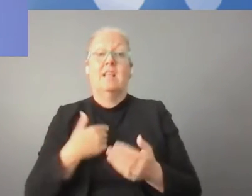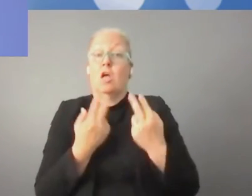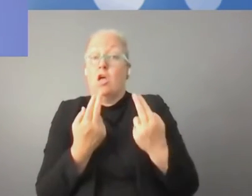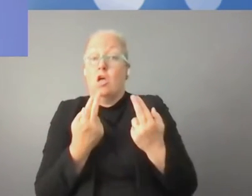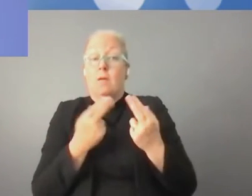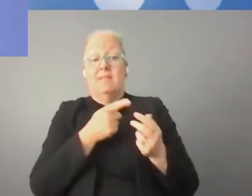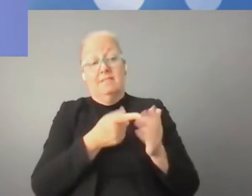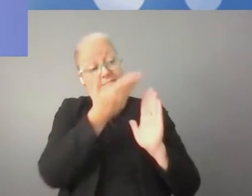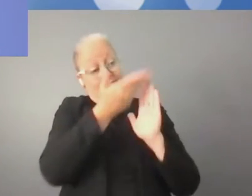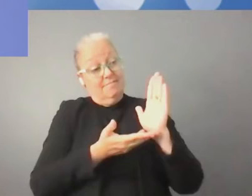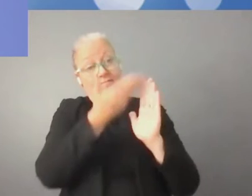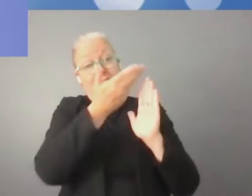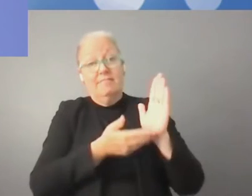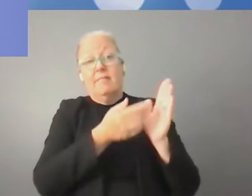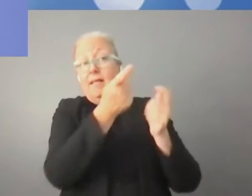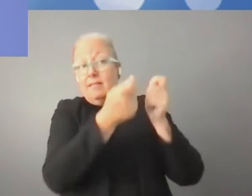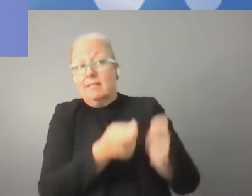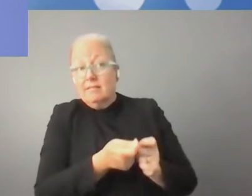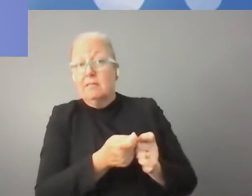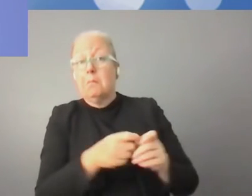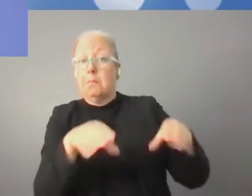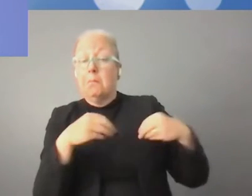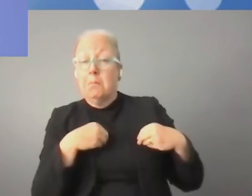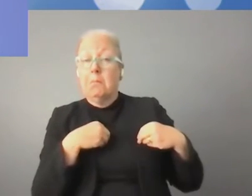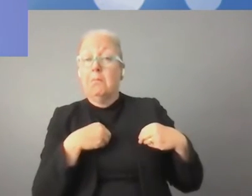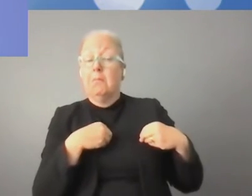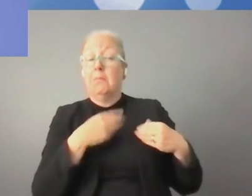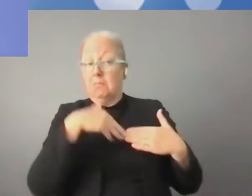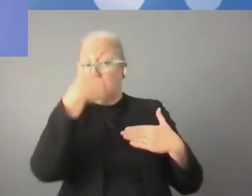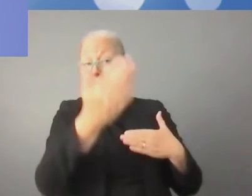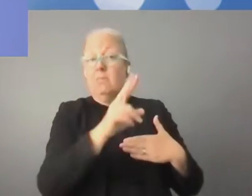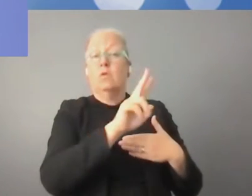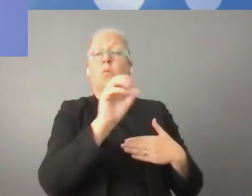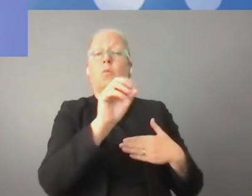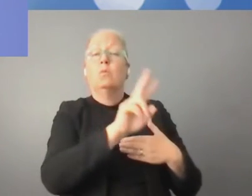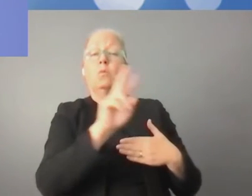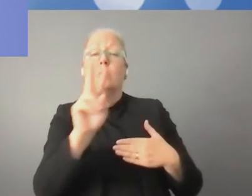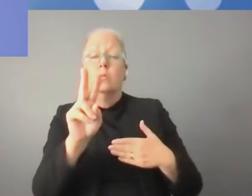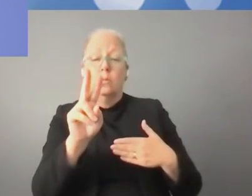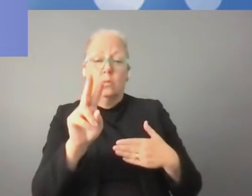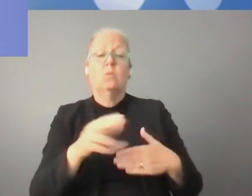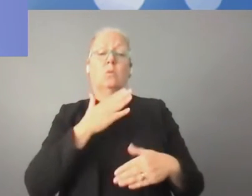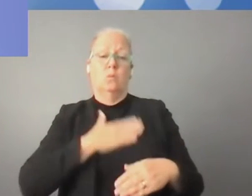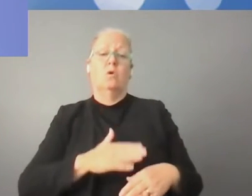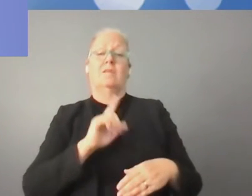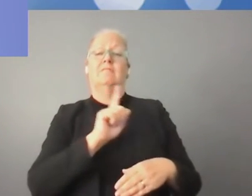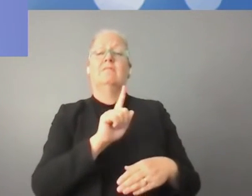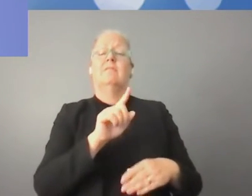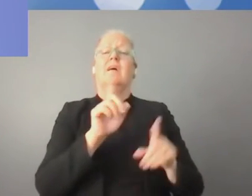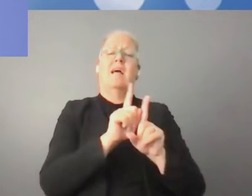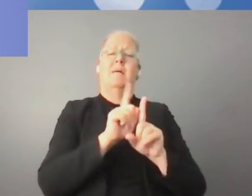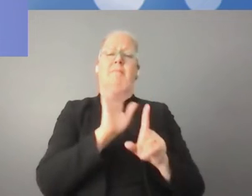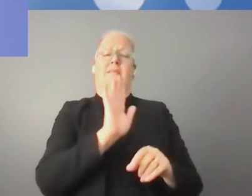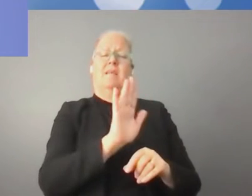искаженной, деформированной, чтобы давать шансы и средним предприятиям, чтобы они не проигрывали в своей